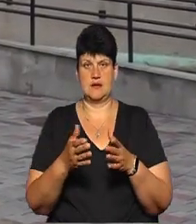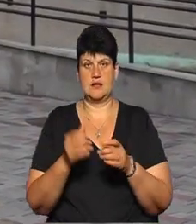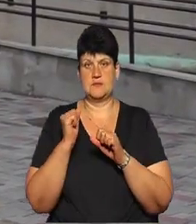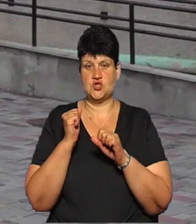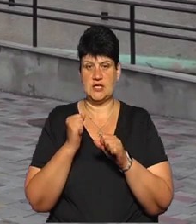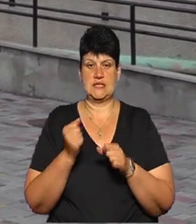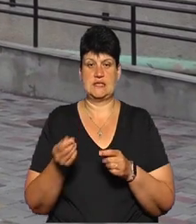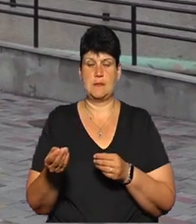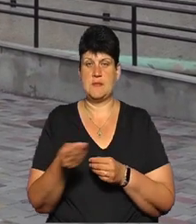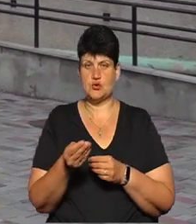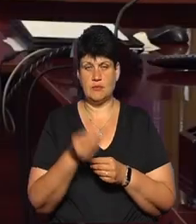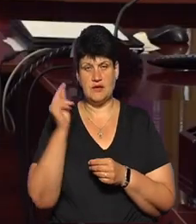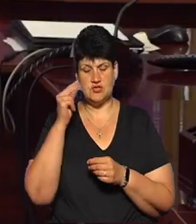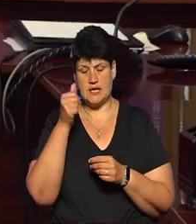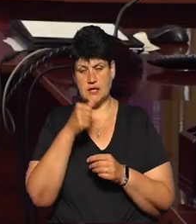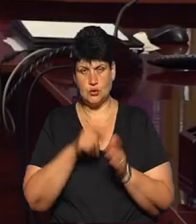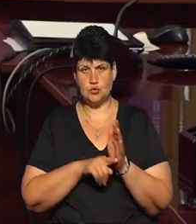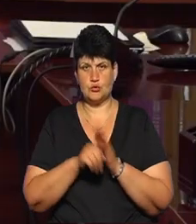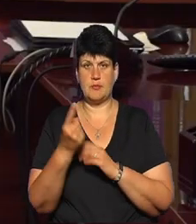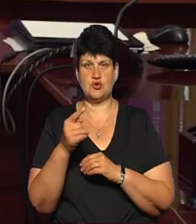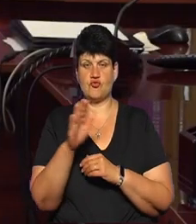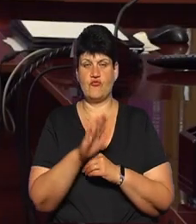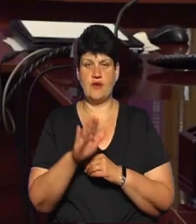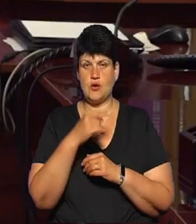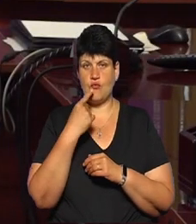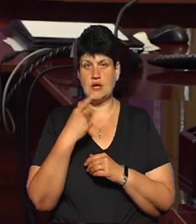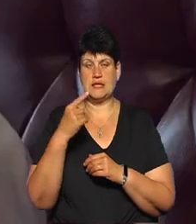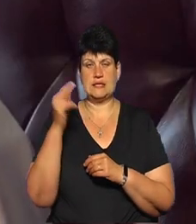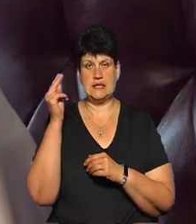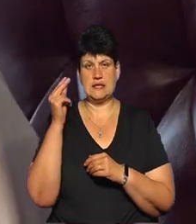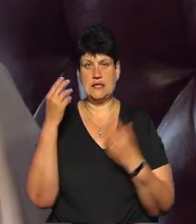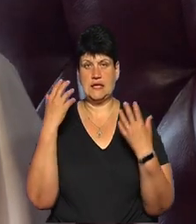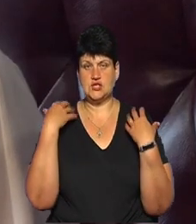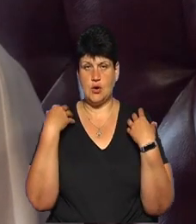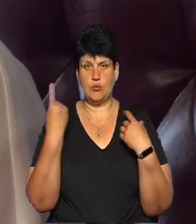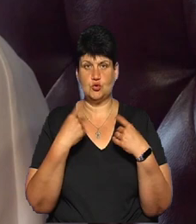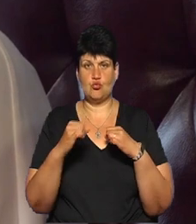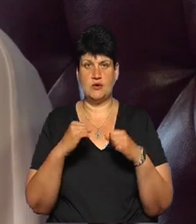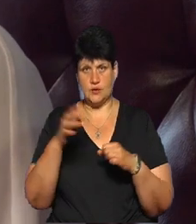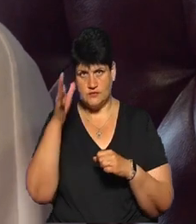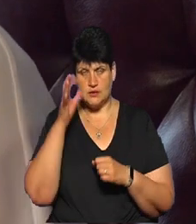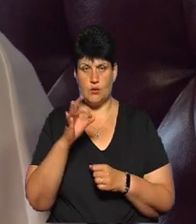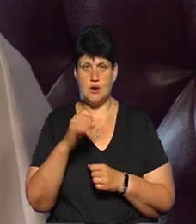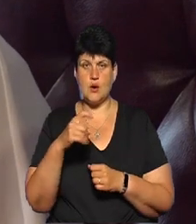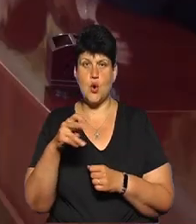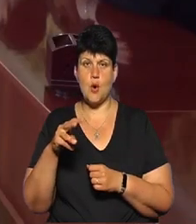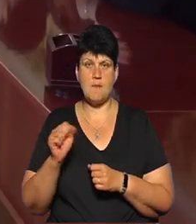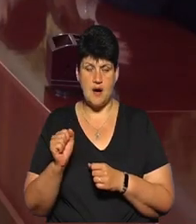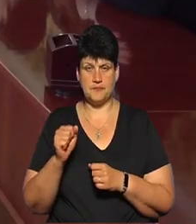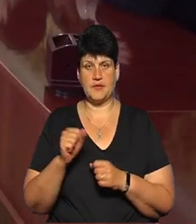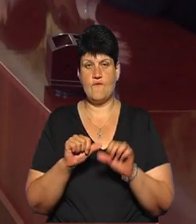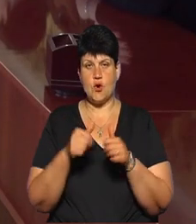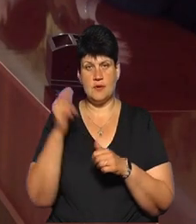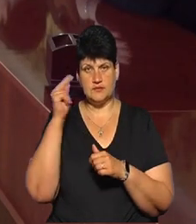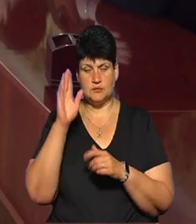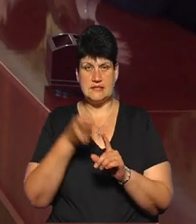у школах планують розпочати 1 вересня, каже начальниця обласного управління освіти Ольга Хома. За її словами, форма навчання залежатиме